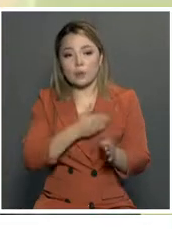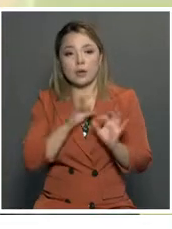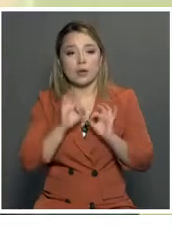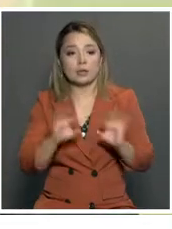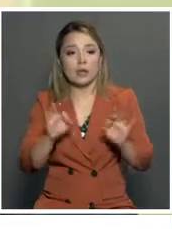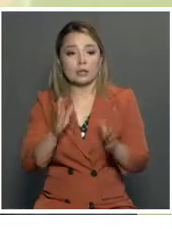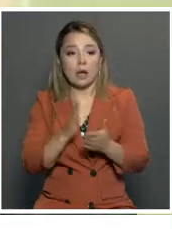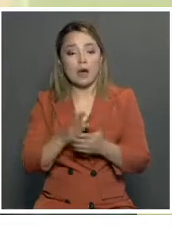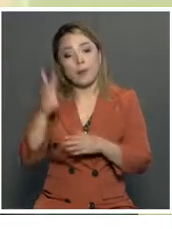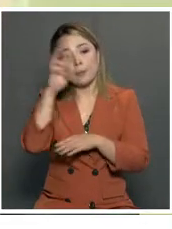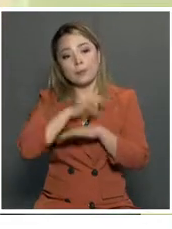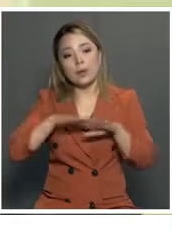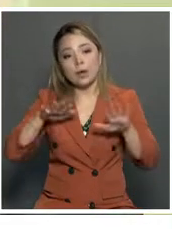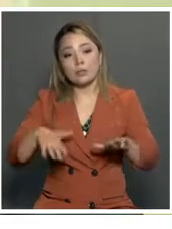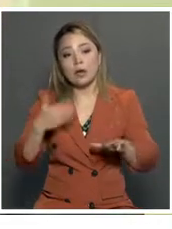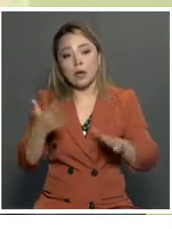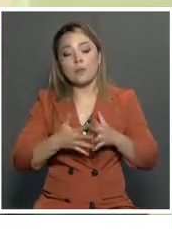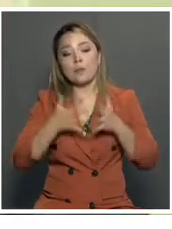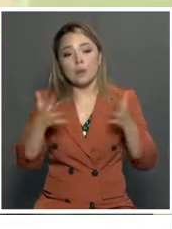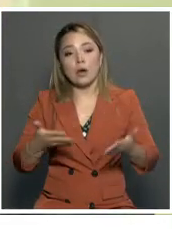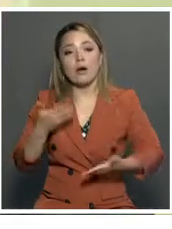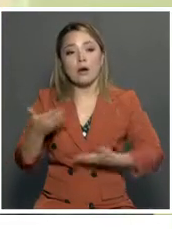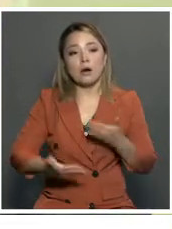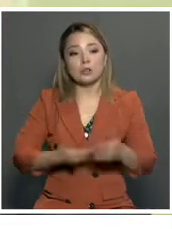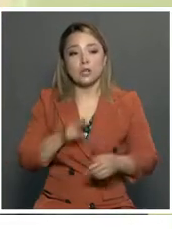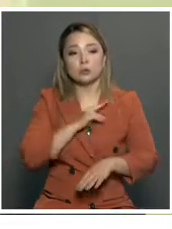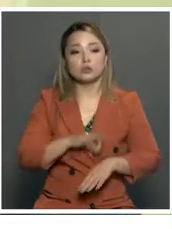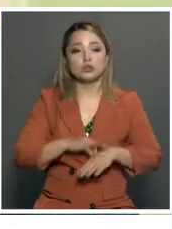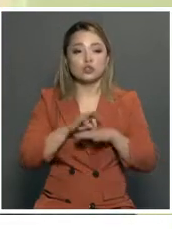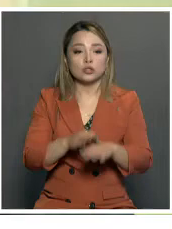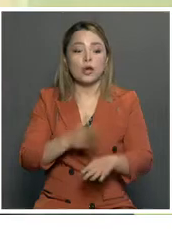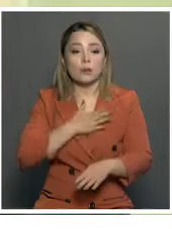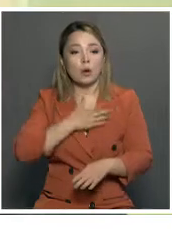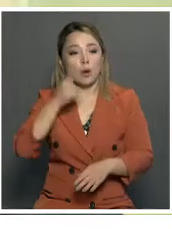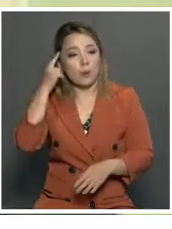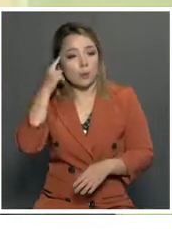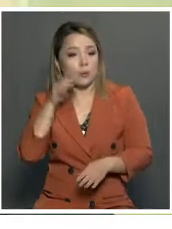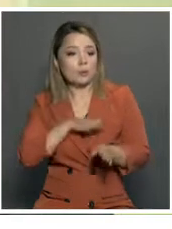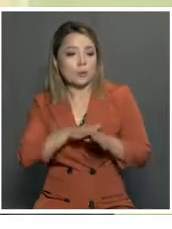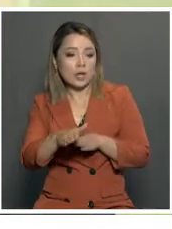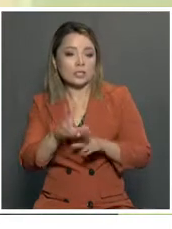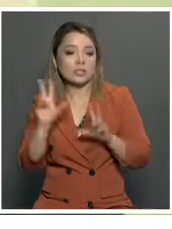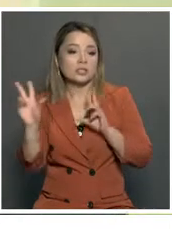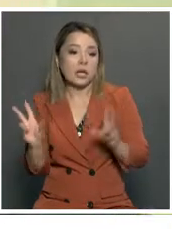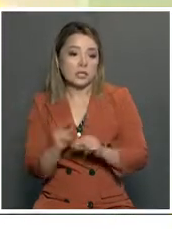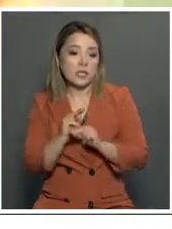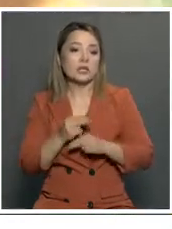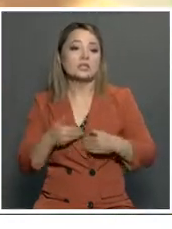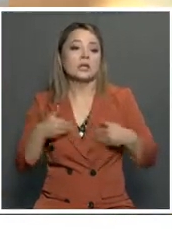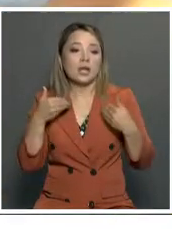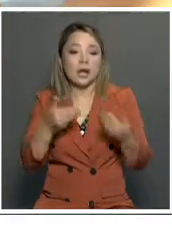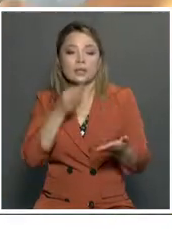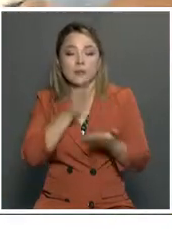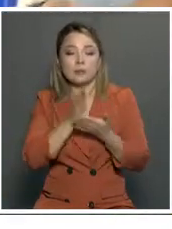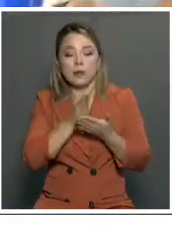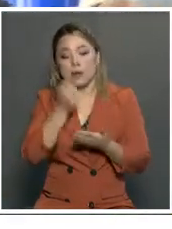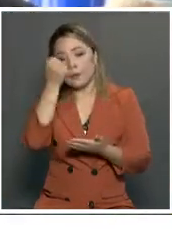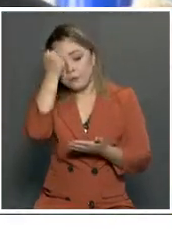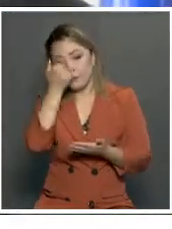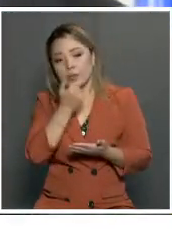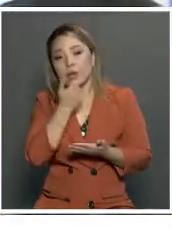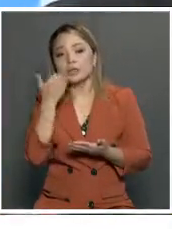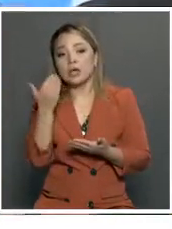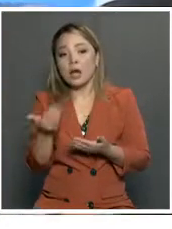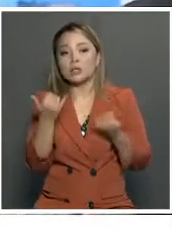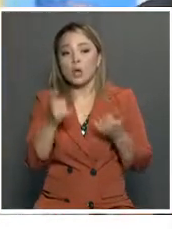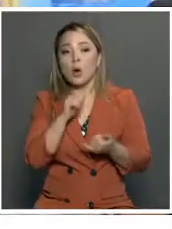келеді. Мемлекет тарапынан үлкен қадам жасалды, ендігі әрекет бізден деп ойлаймын. Тек сәттілік тілеймін. Сұхбатыңызға рахмет.